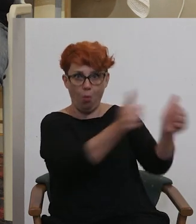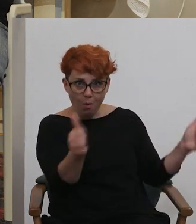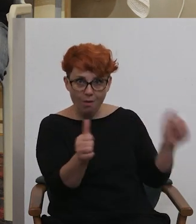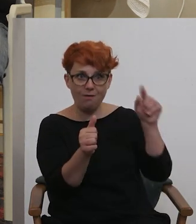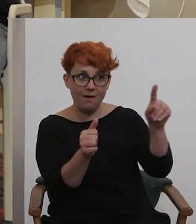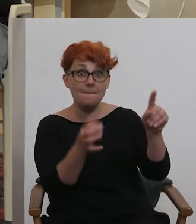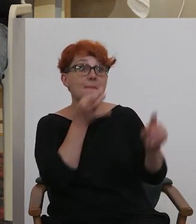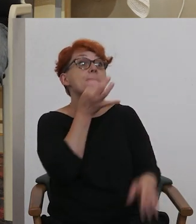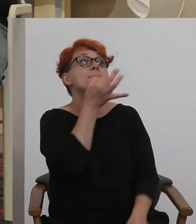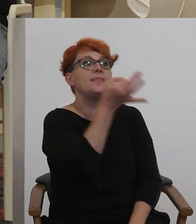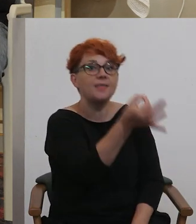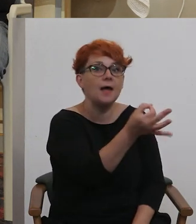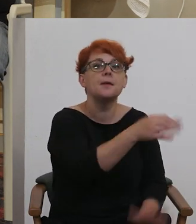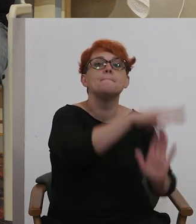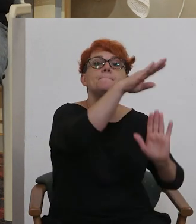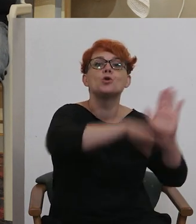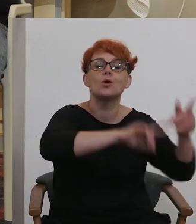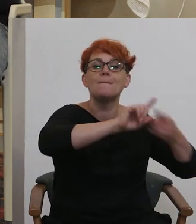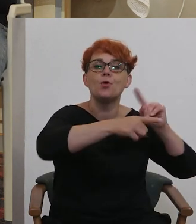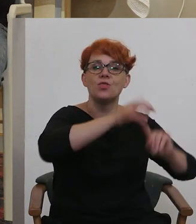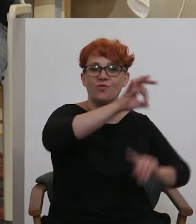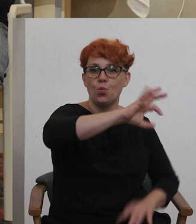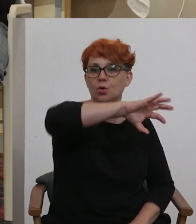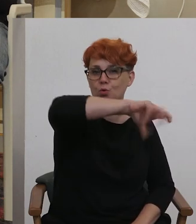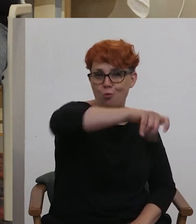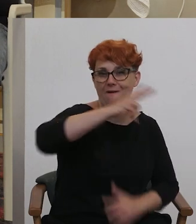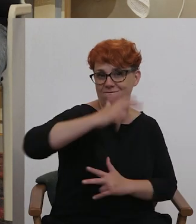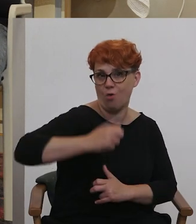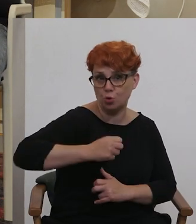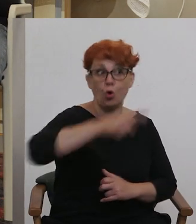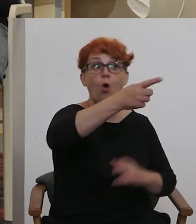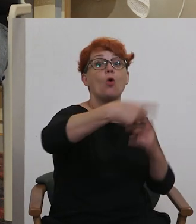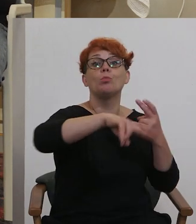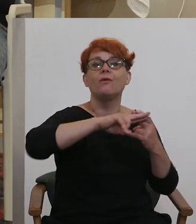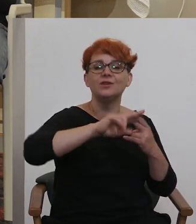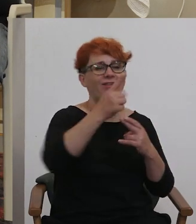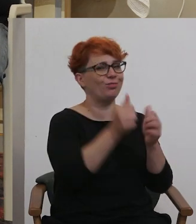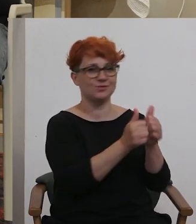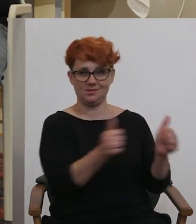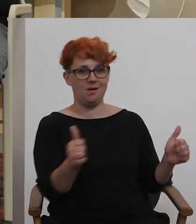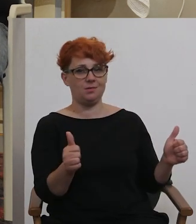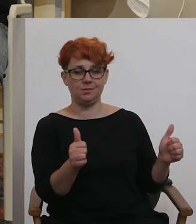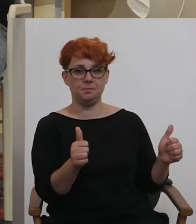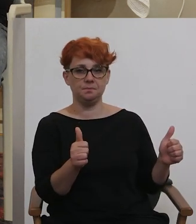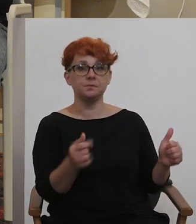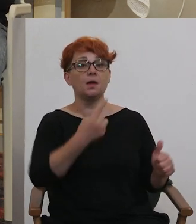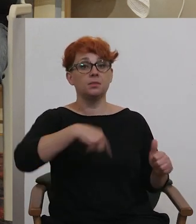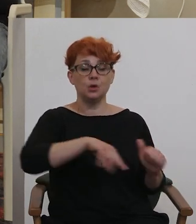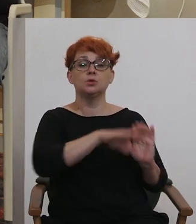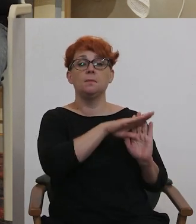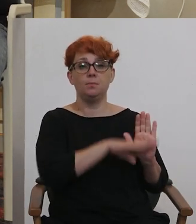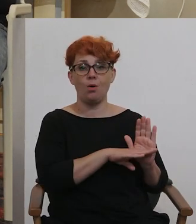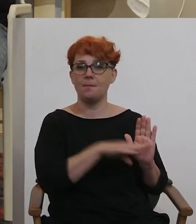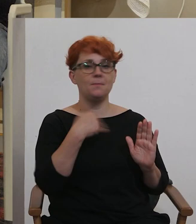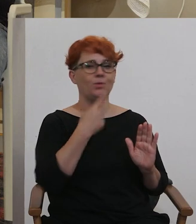kiedy na pytanie o program polityczny dywizji odpowiedziała mi jednym zdaniem. Naszym programem